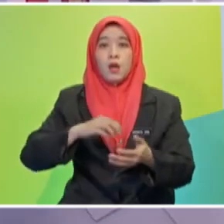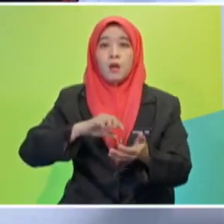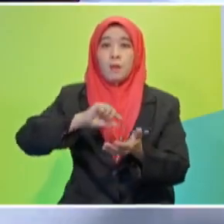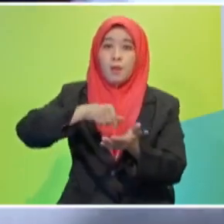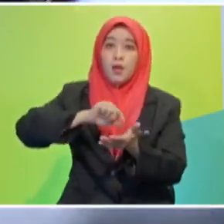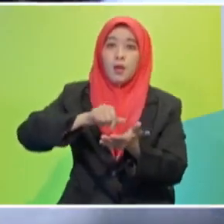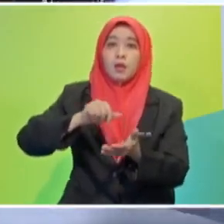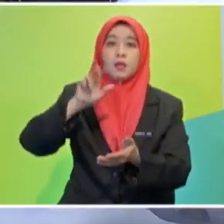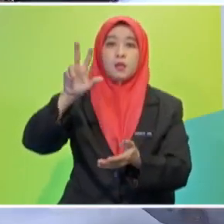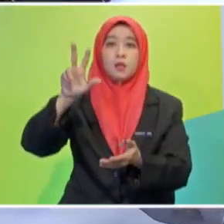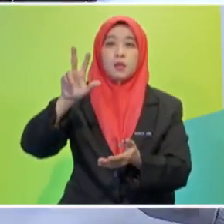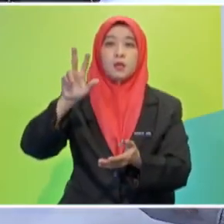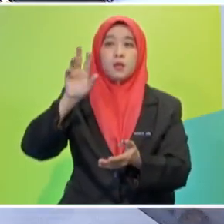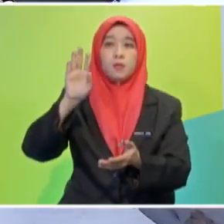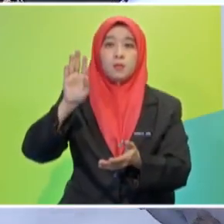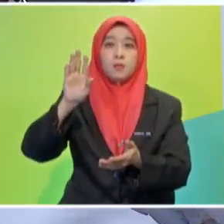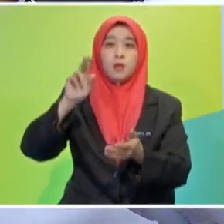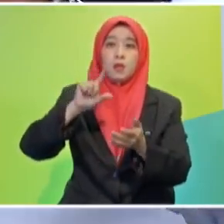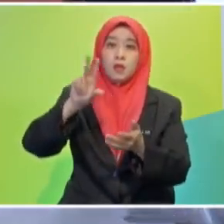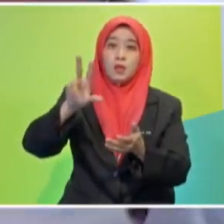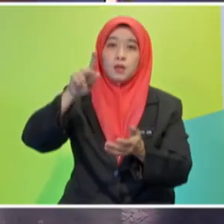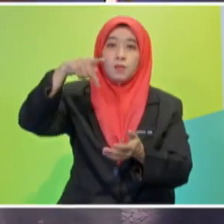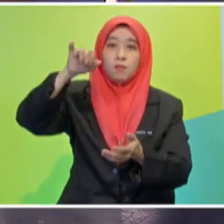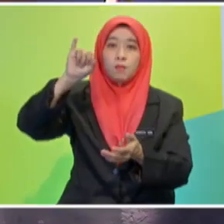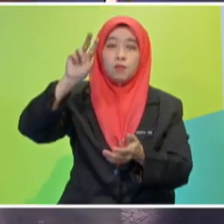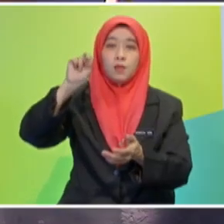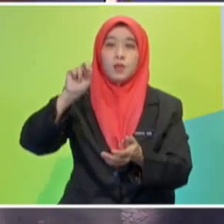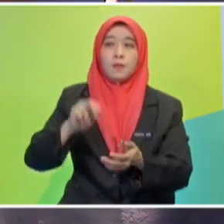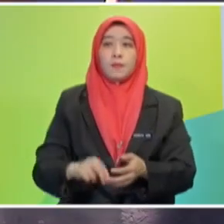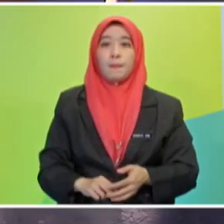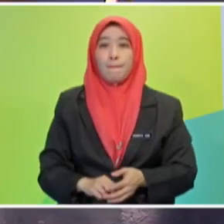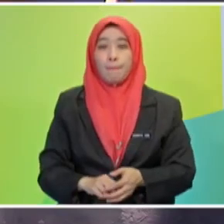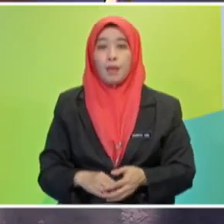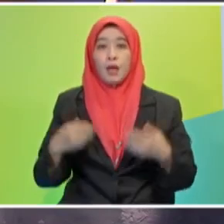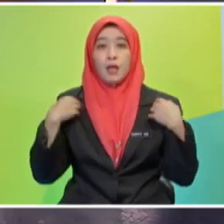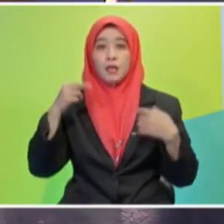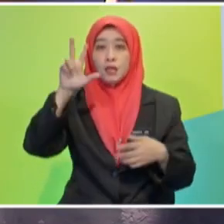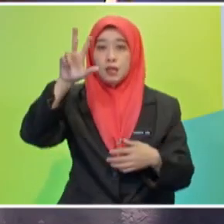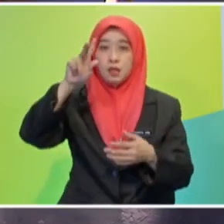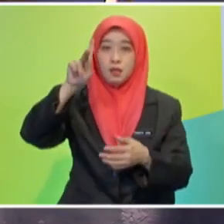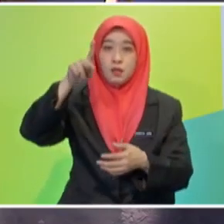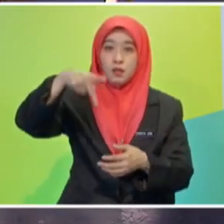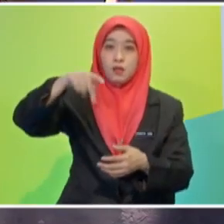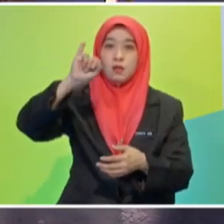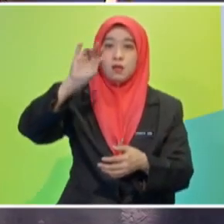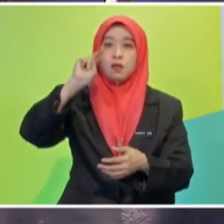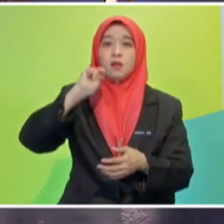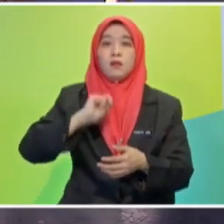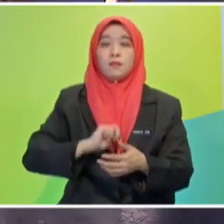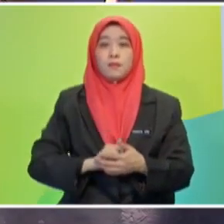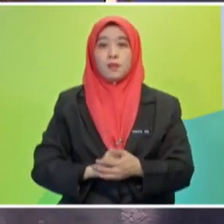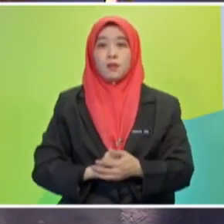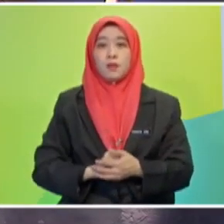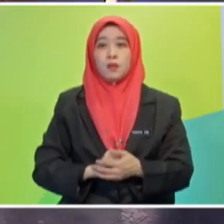pin. Ya, sebab dia ada 3 pin. Okey, di Malaysia lah kita guna 3 pin. Okey. Kita tampal di sini.